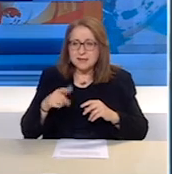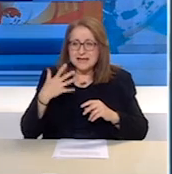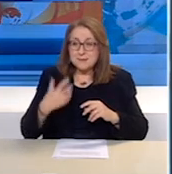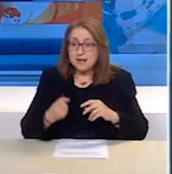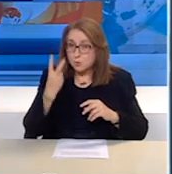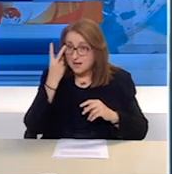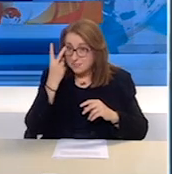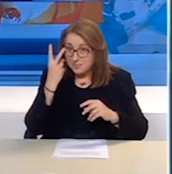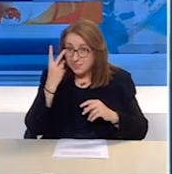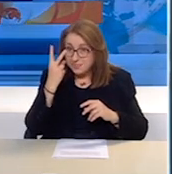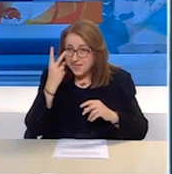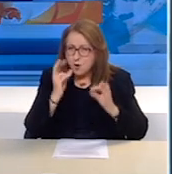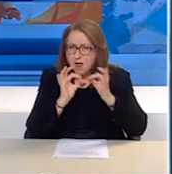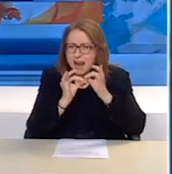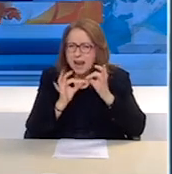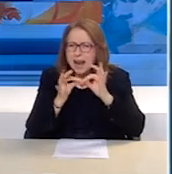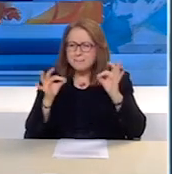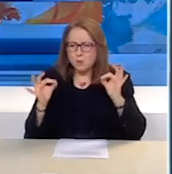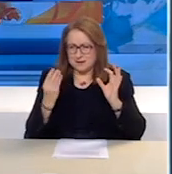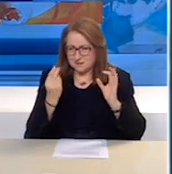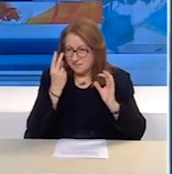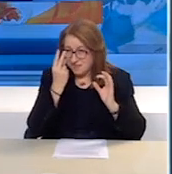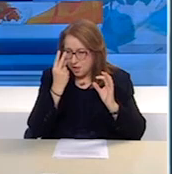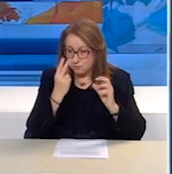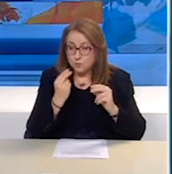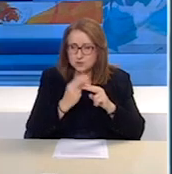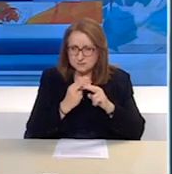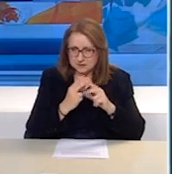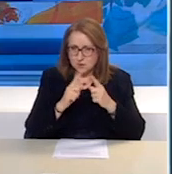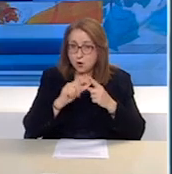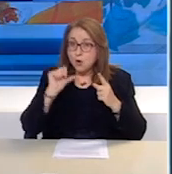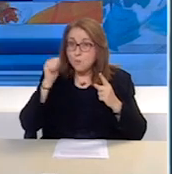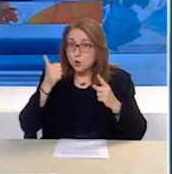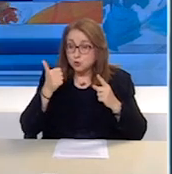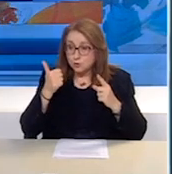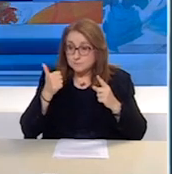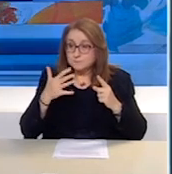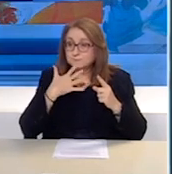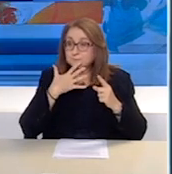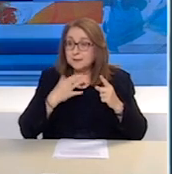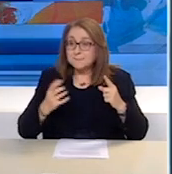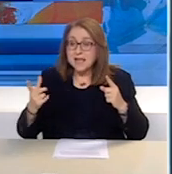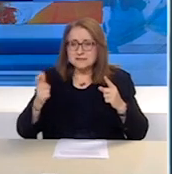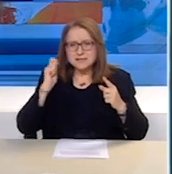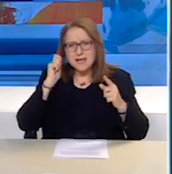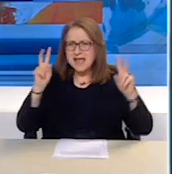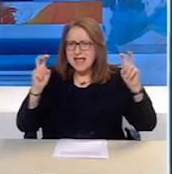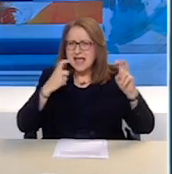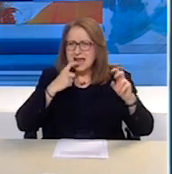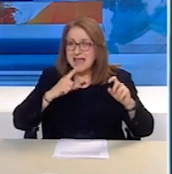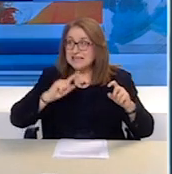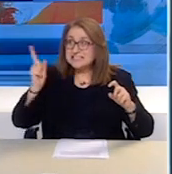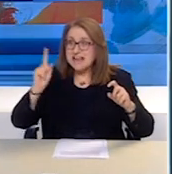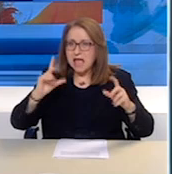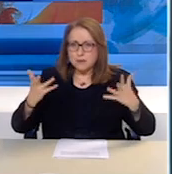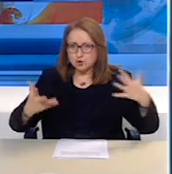δύο λεπτομέρειες πολύ σημαντικές. Το πρώτο είναι ο συναγερμός, που είναι απαραίτητος βέβαια όταν έχεις να κάνεις με ένα νέο ιό. Και